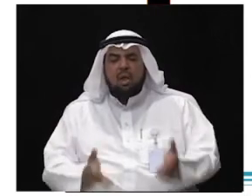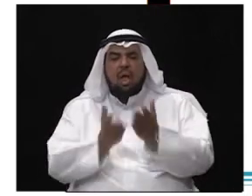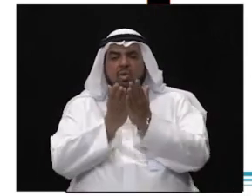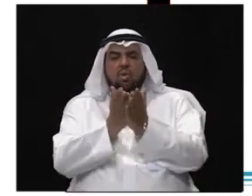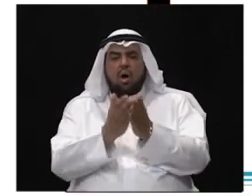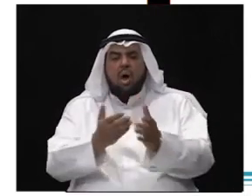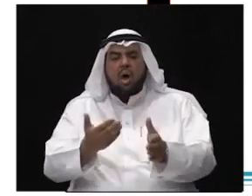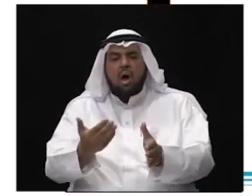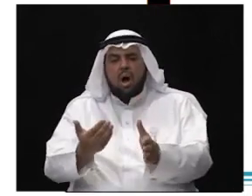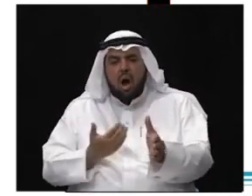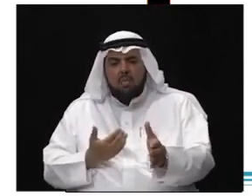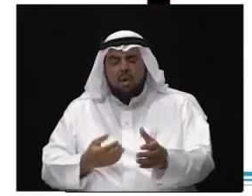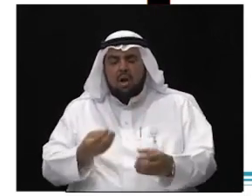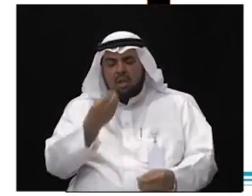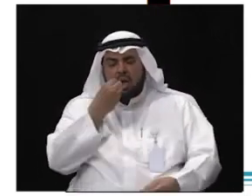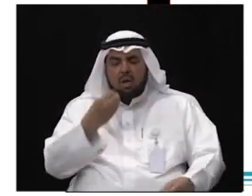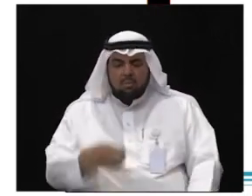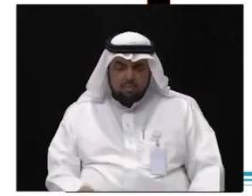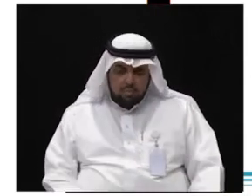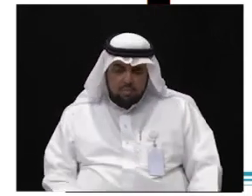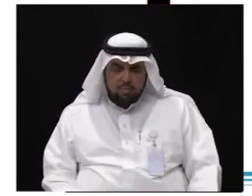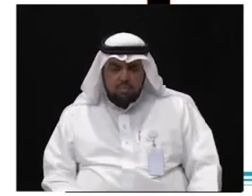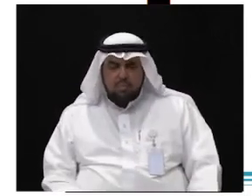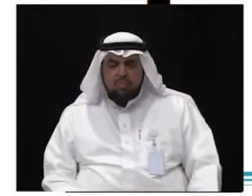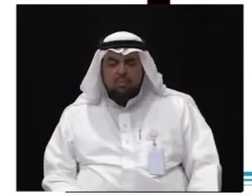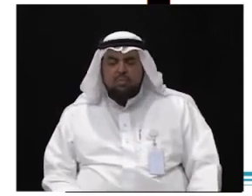أمامكم الدعاء قبل الطعام.